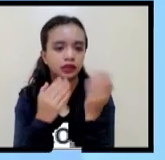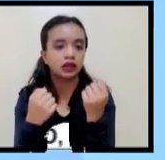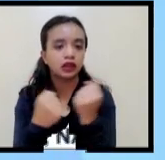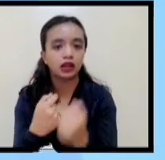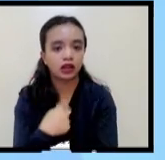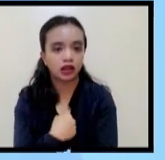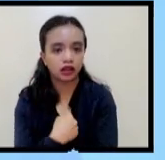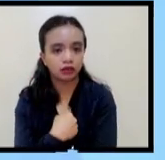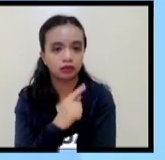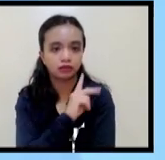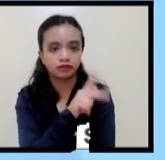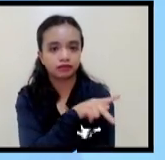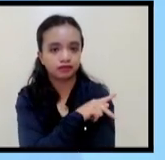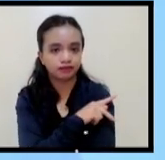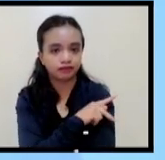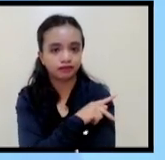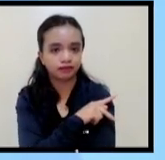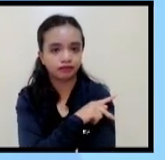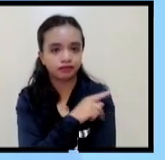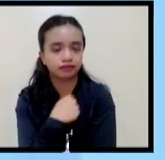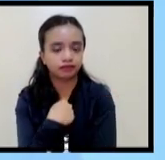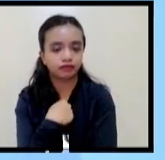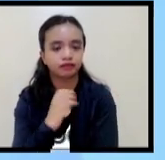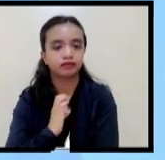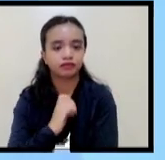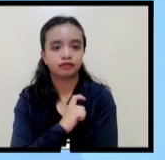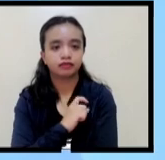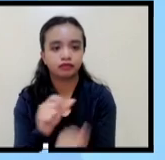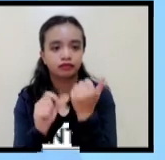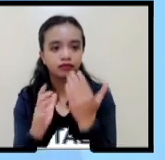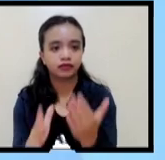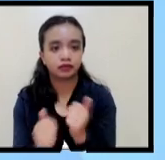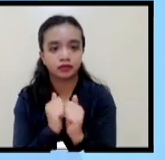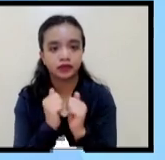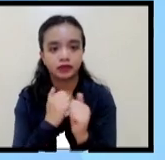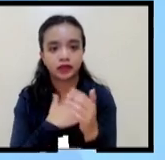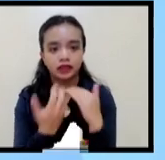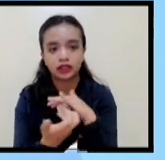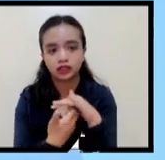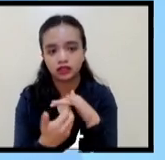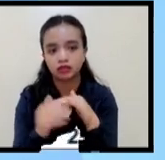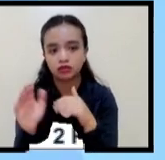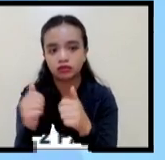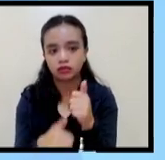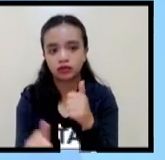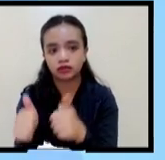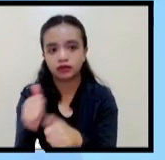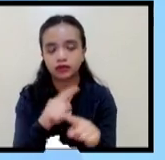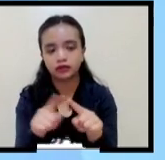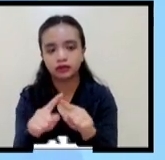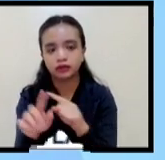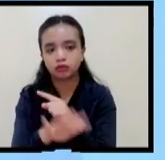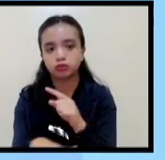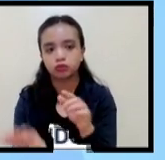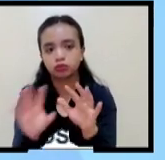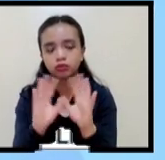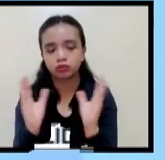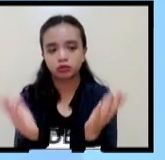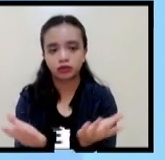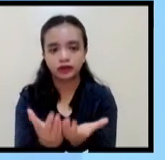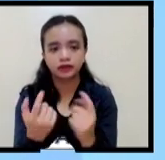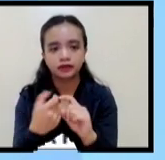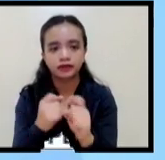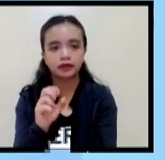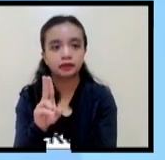ako, personally, I am an executive assistant, kumbaga yung mga kliyente ko, mga executives sila from different parts of the world, commonly from